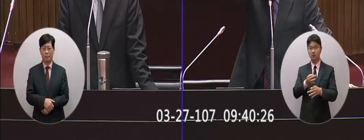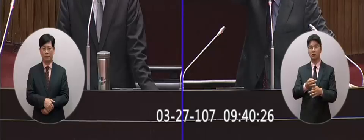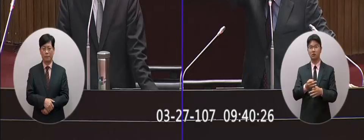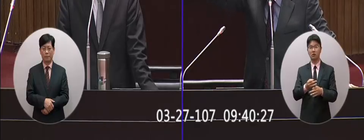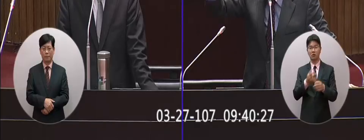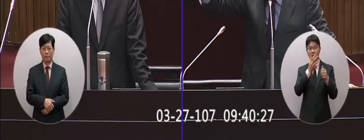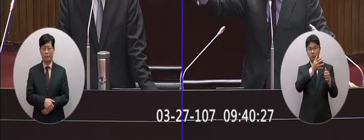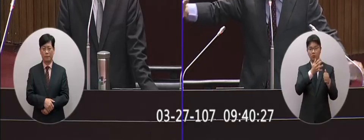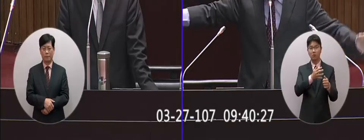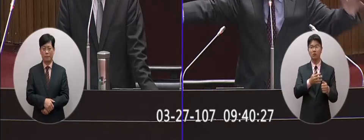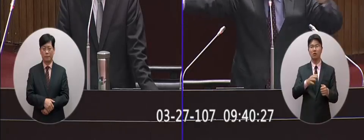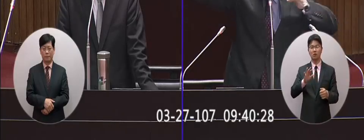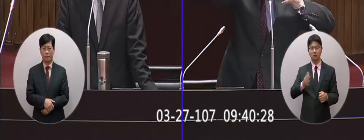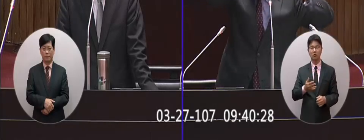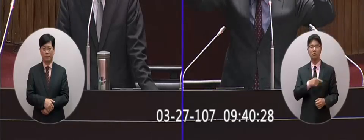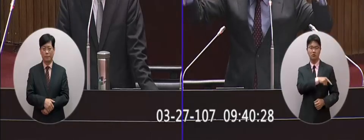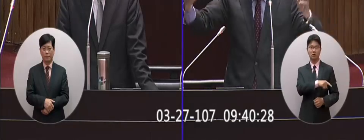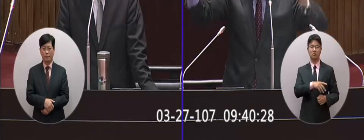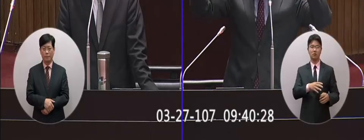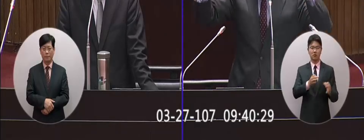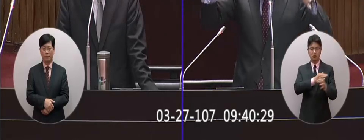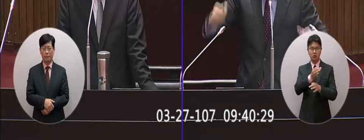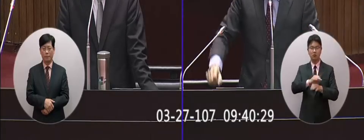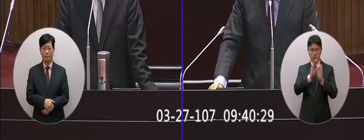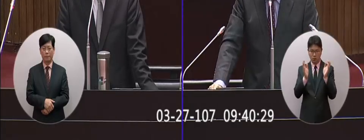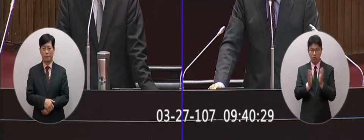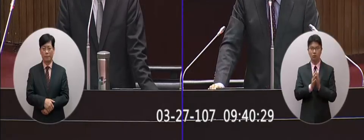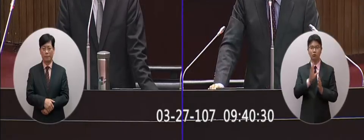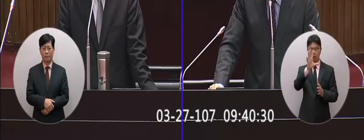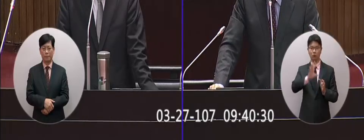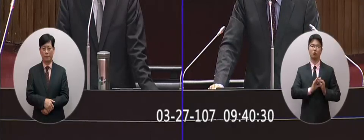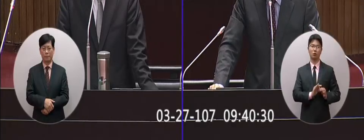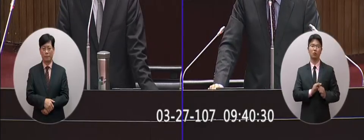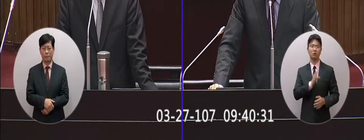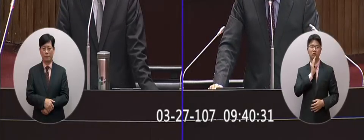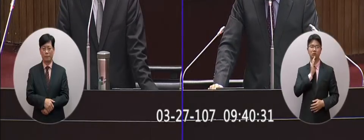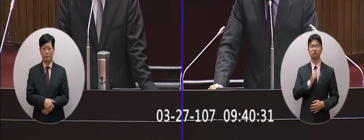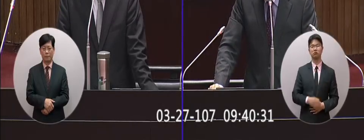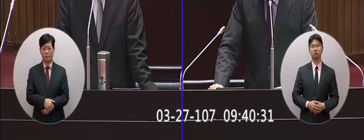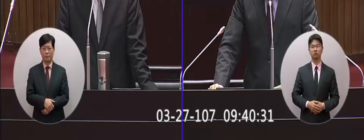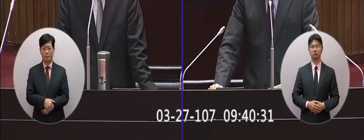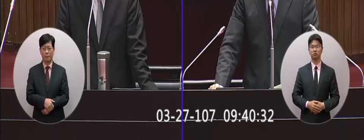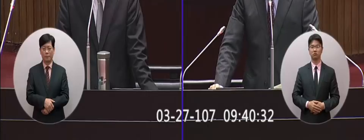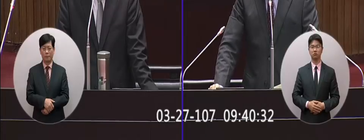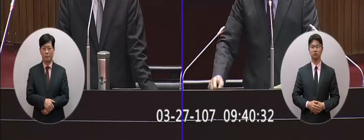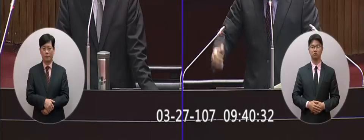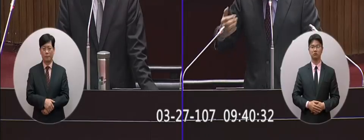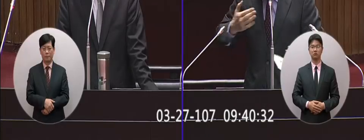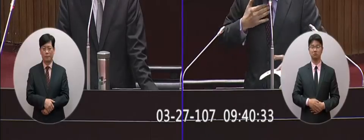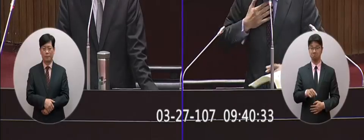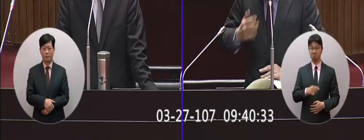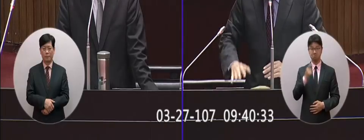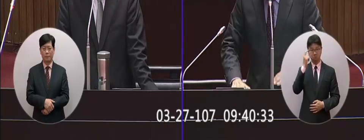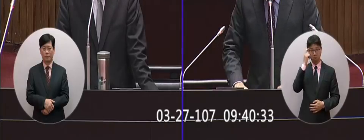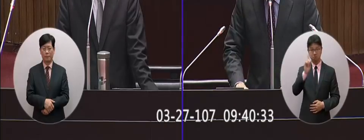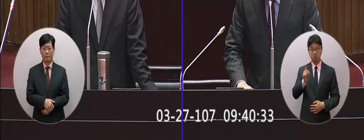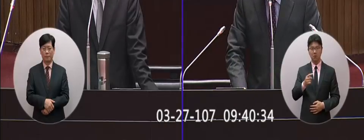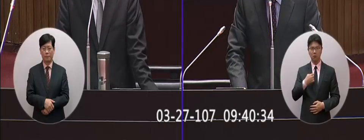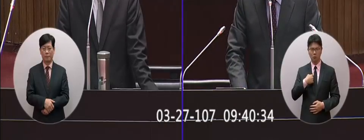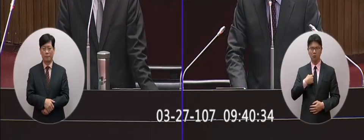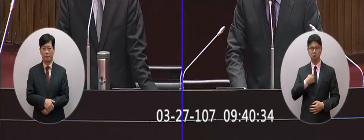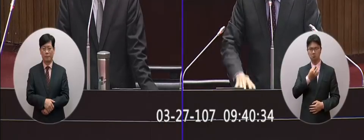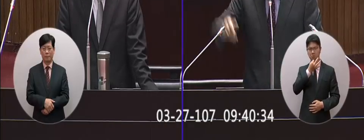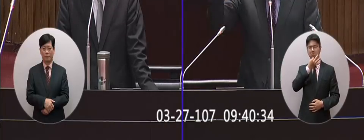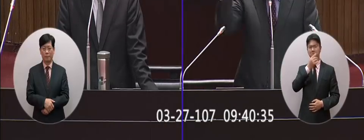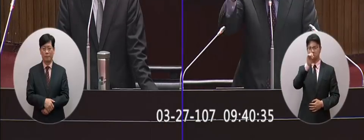但是这个跟经济都是实在牵连的关系。 所以我一直很担心的一